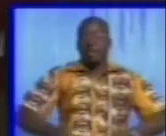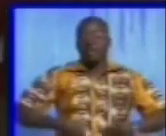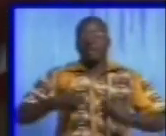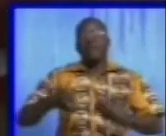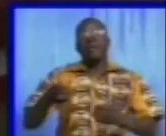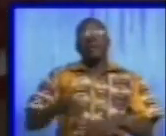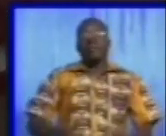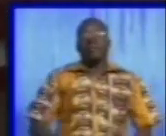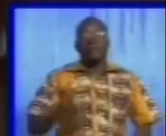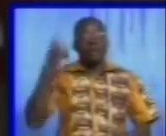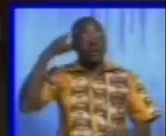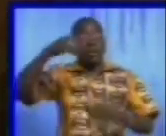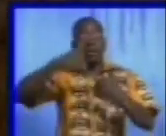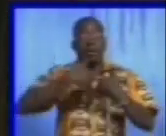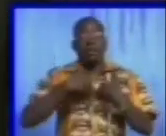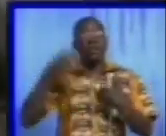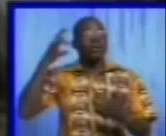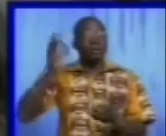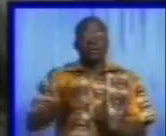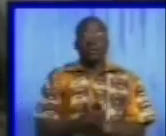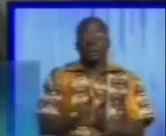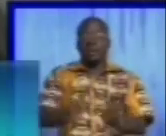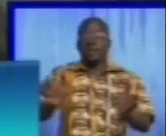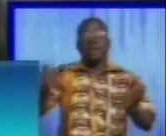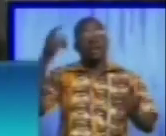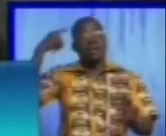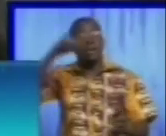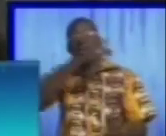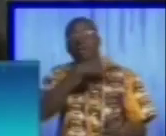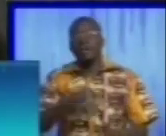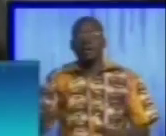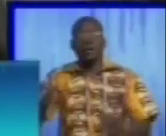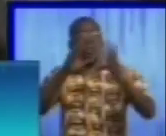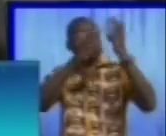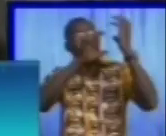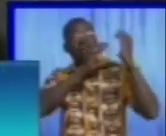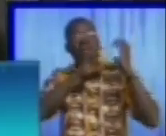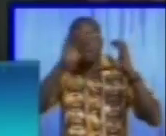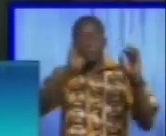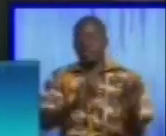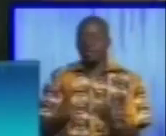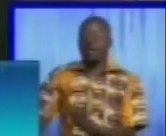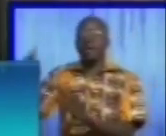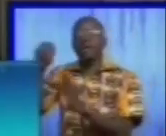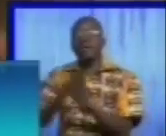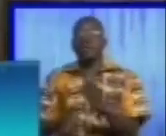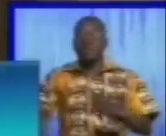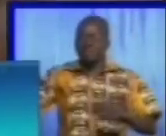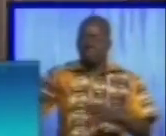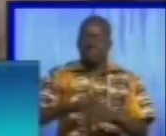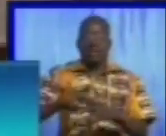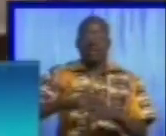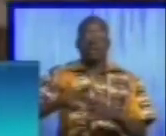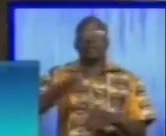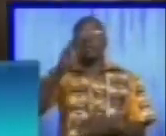de se doter d'un secrétariat permanent qui se chargera dorénavant de l'organisation pratique de la